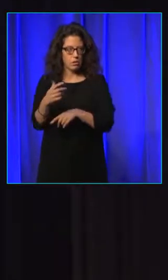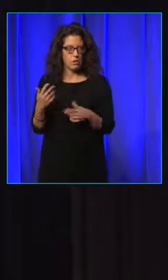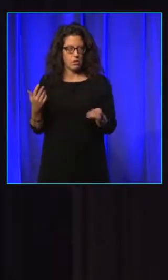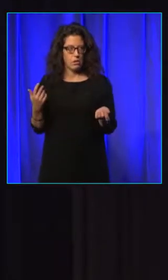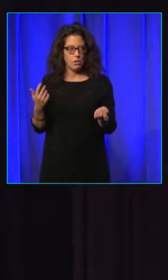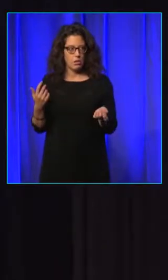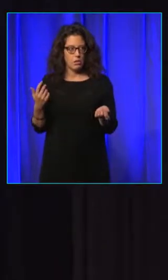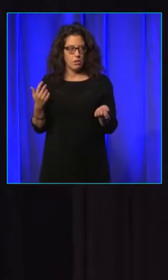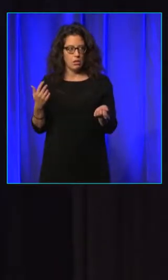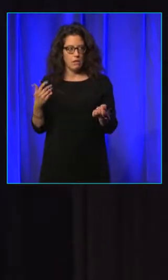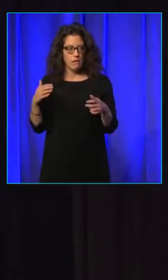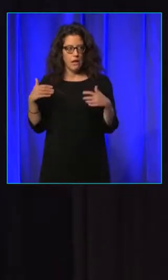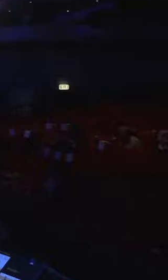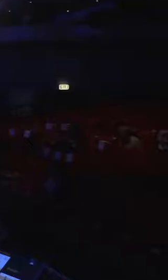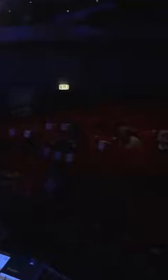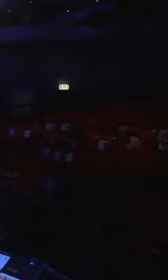Et après,